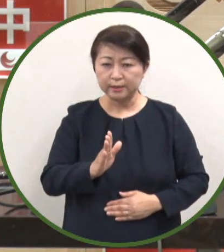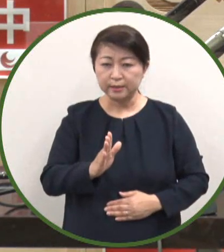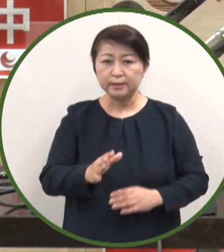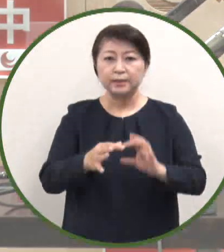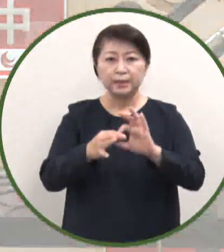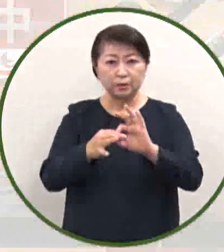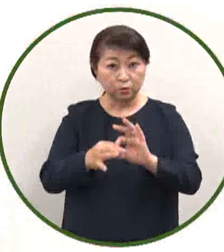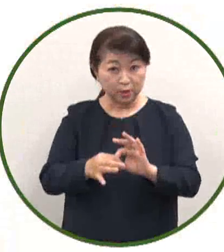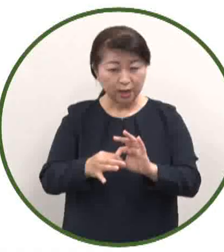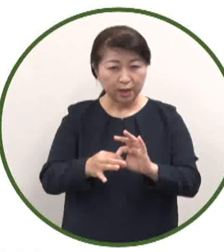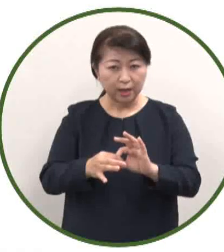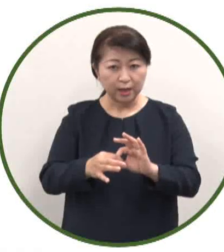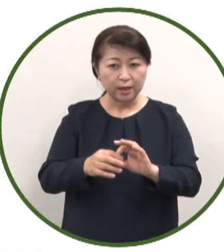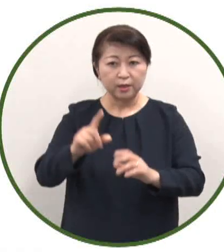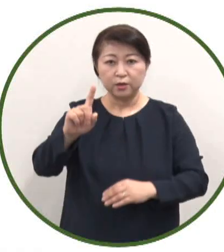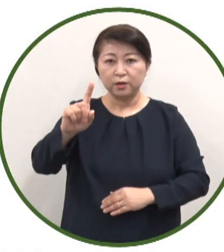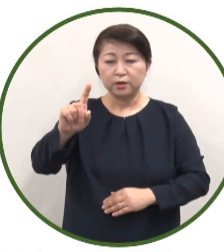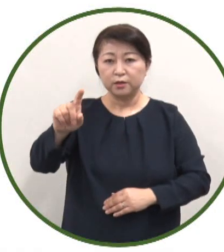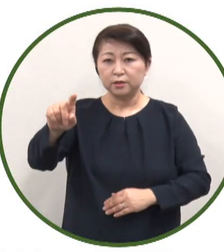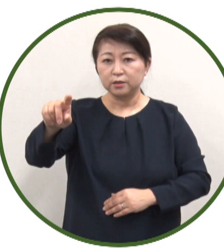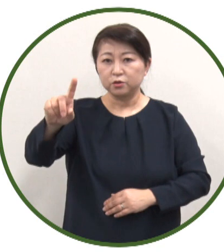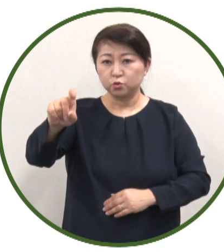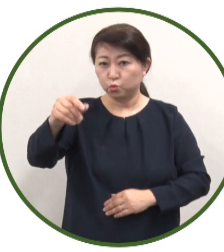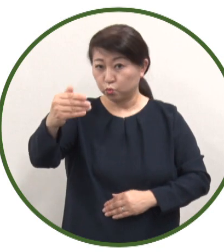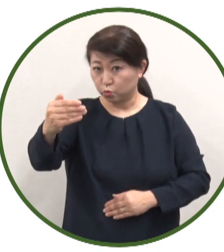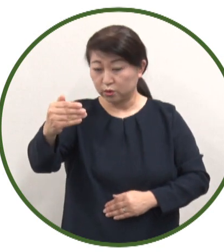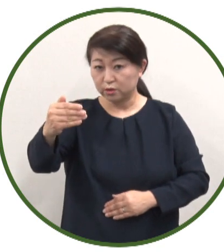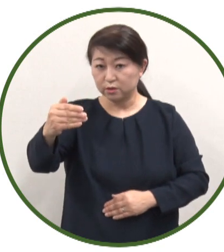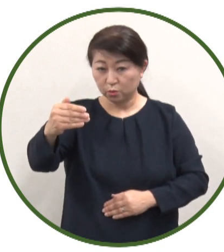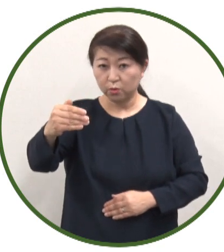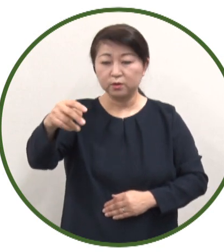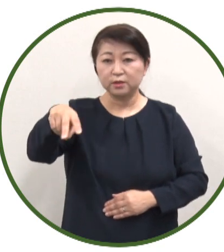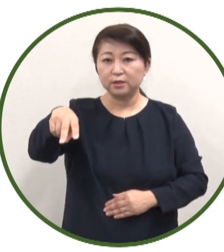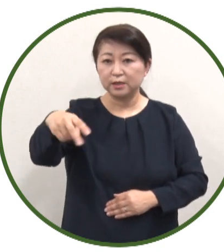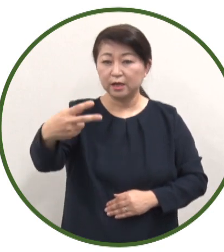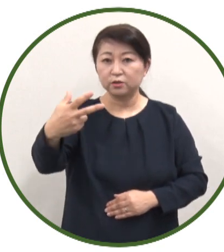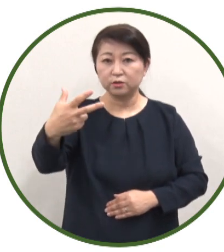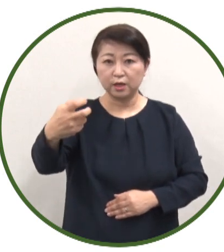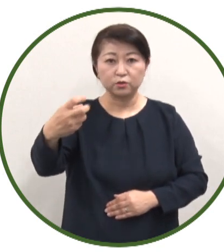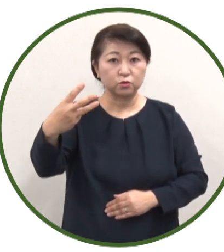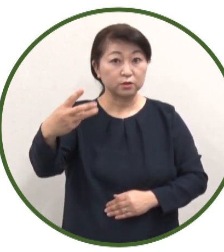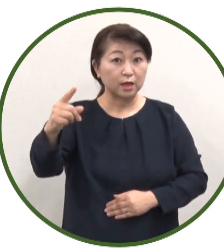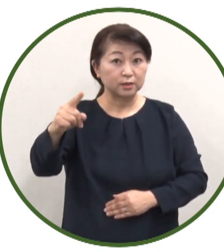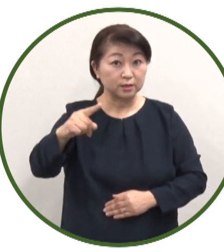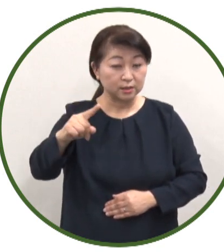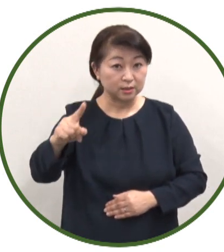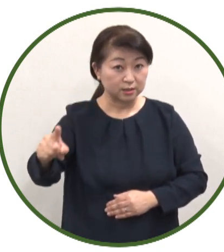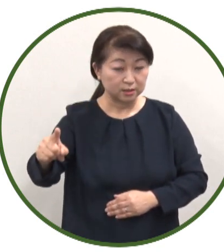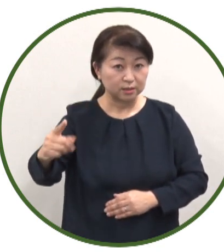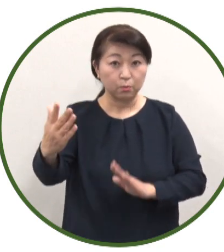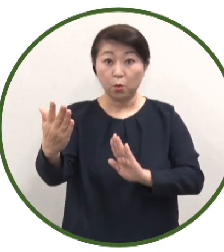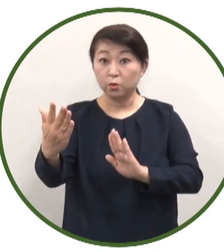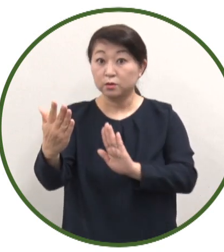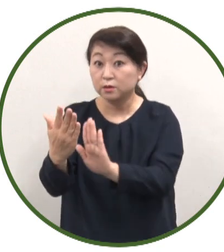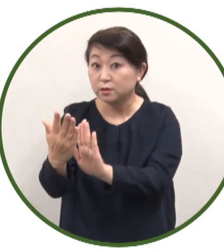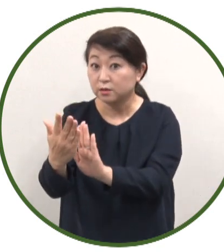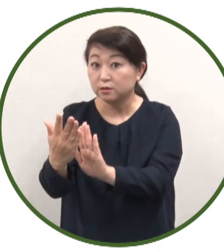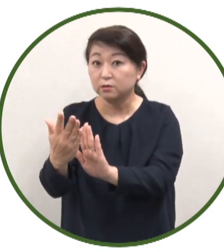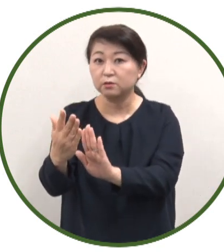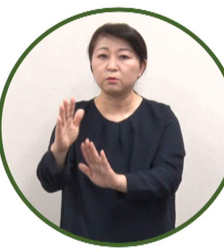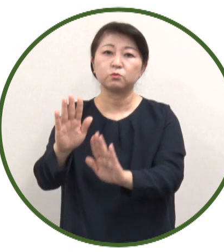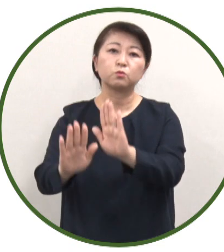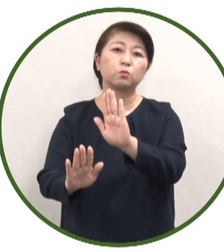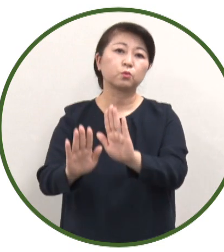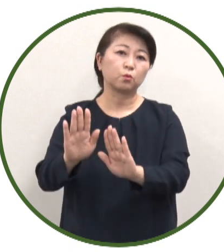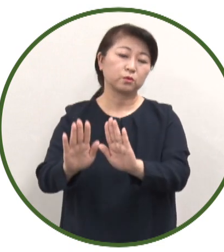して、19日時点のこの予測であります273に近づいている